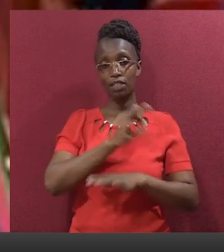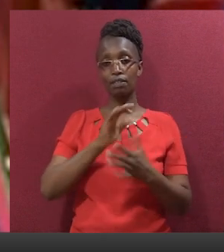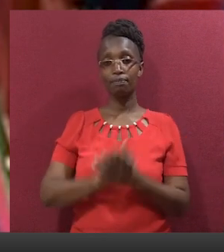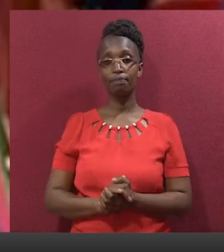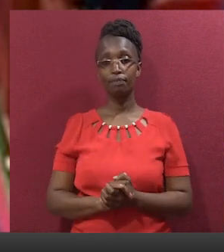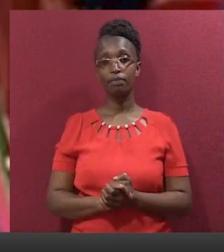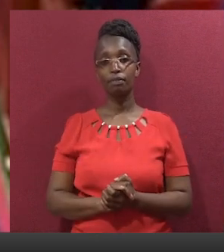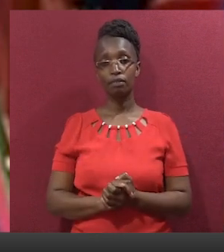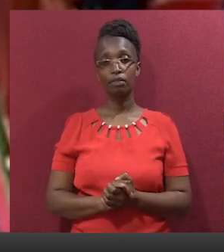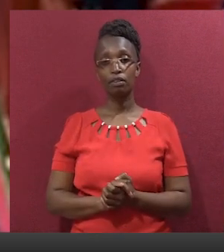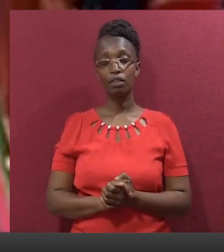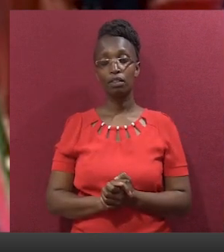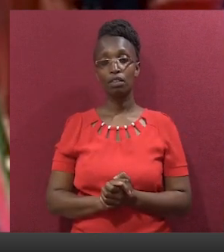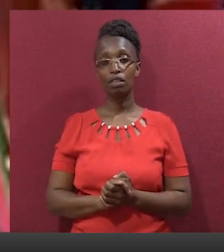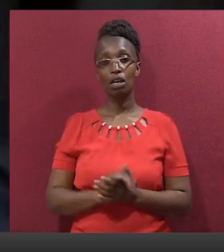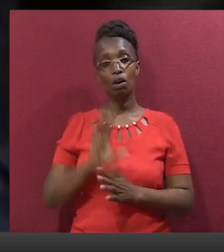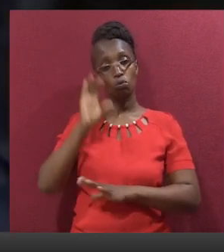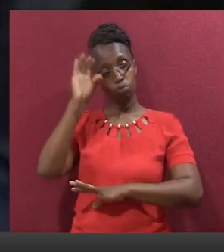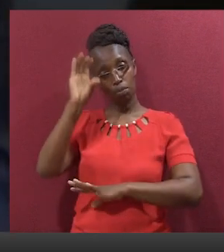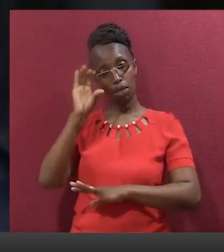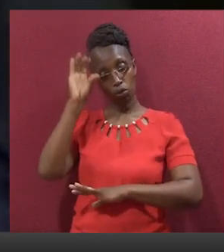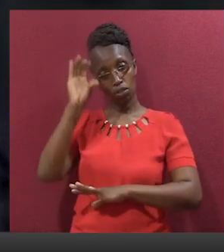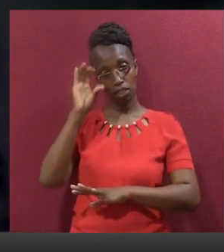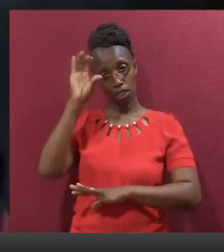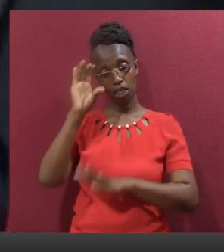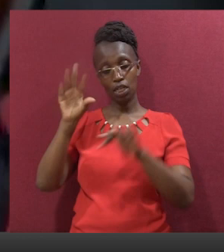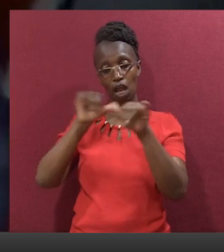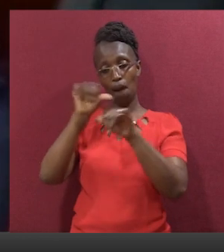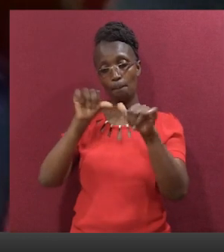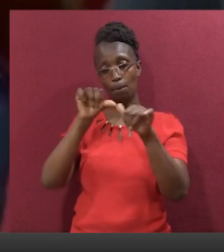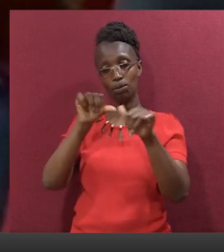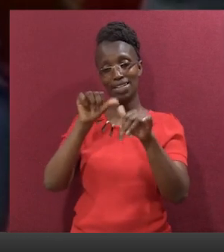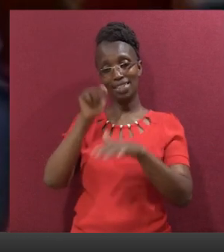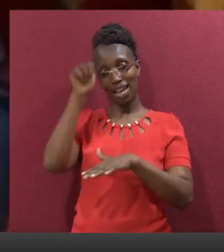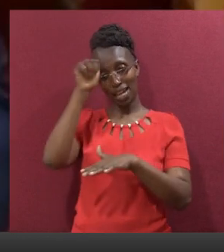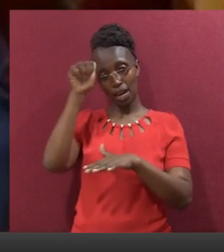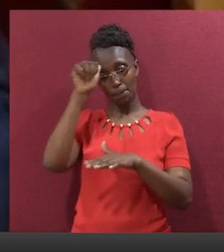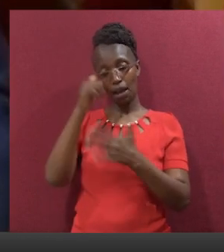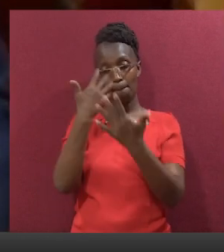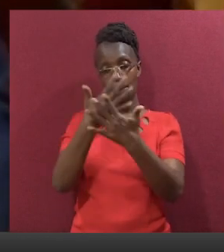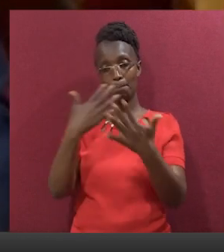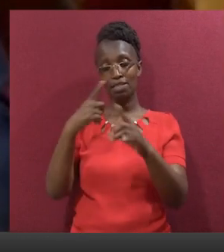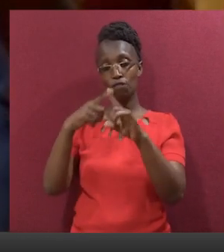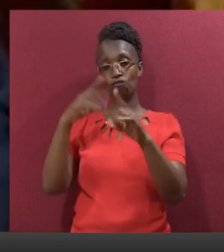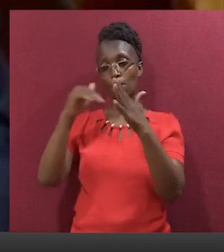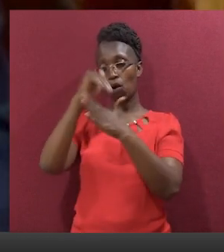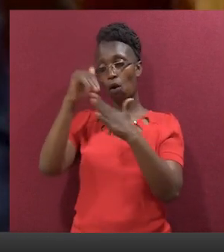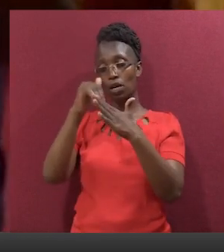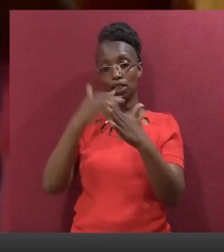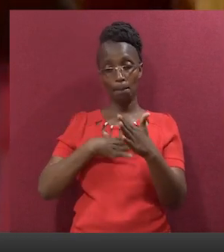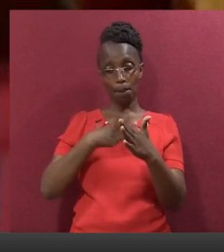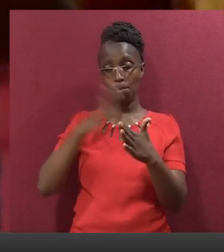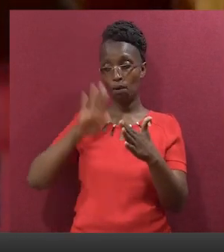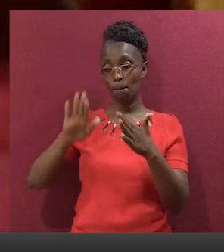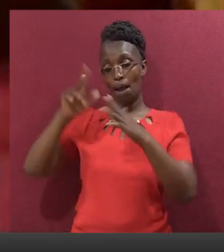wa Linturi na Aisha Jumwa. Speaker, we did consider the academic credentials of all